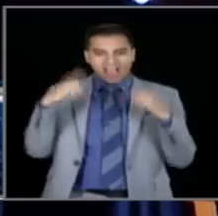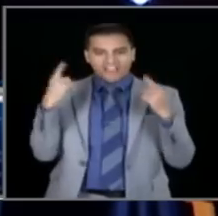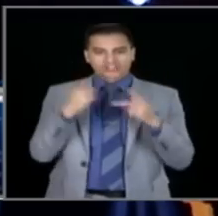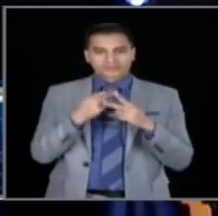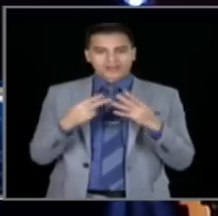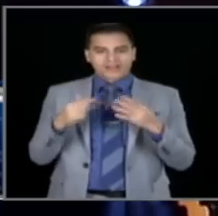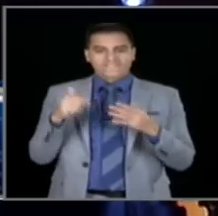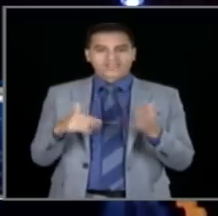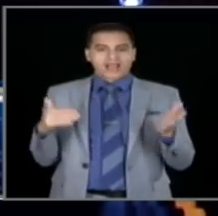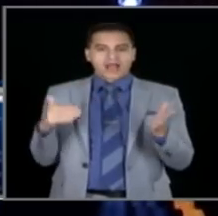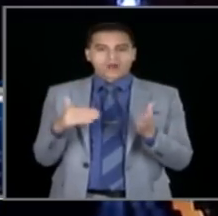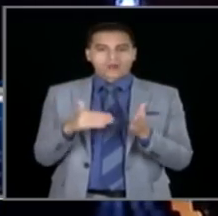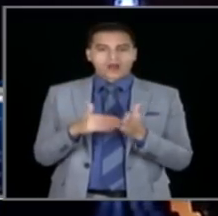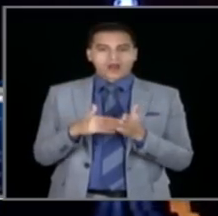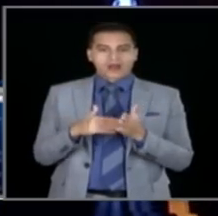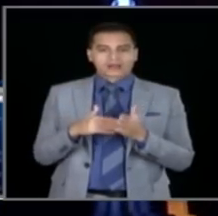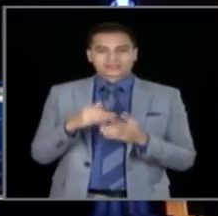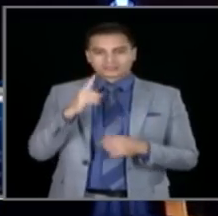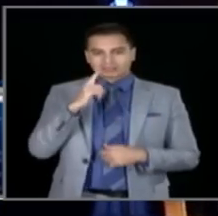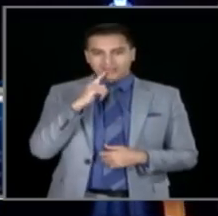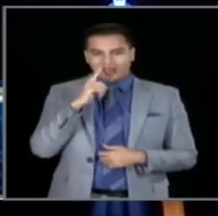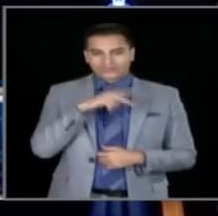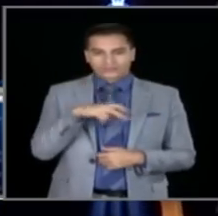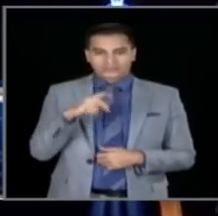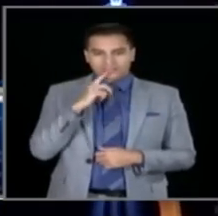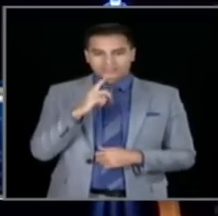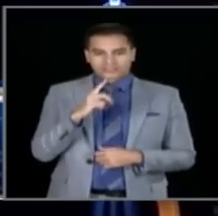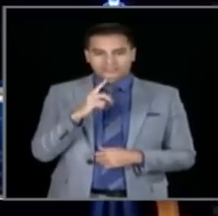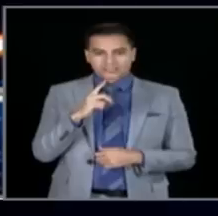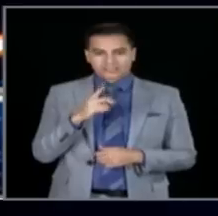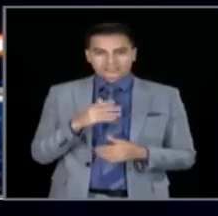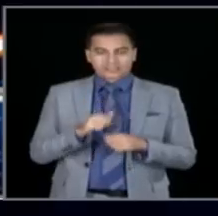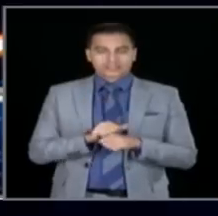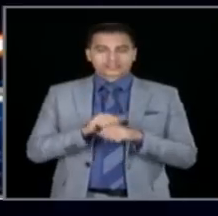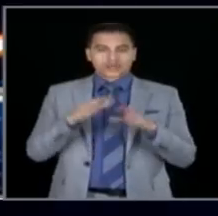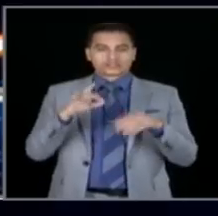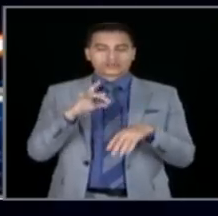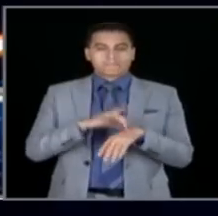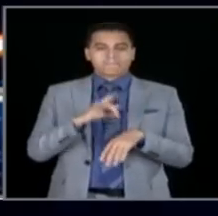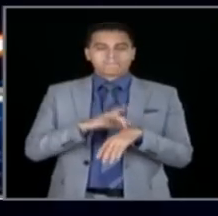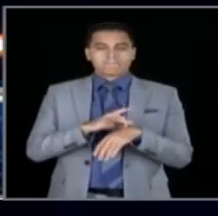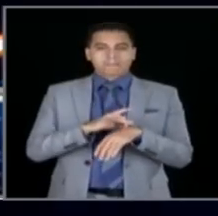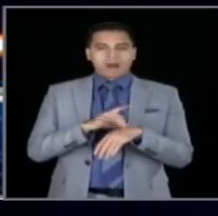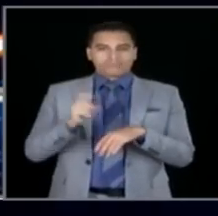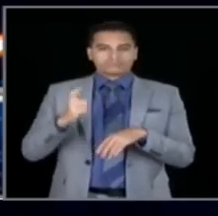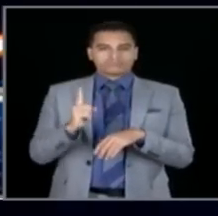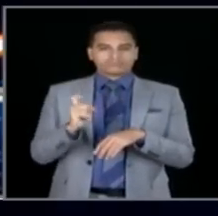في أواخر القرن الـ18 انتشر مرض الطاعون في